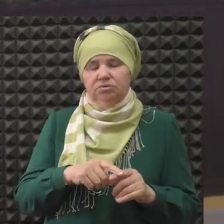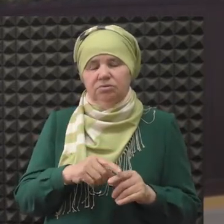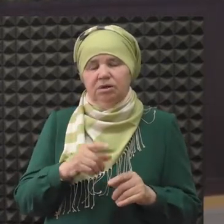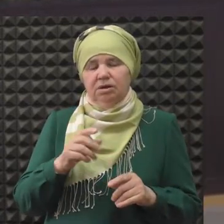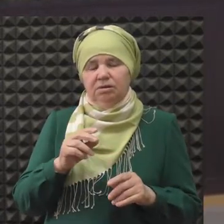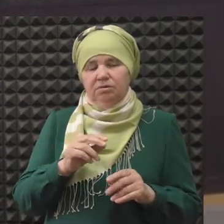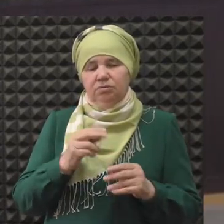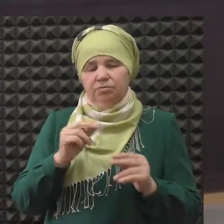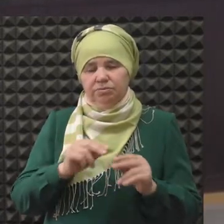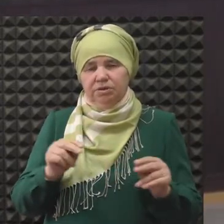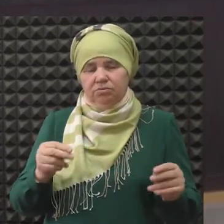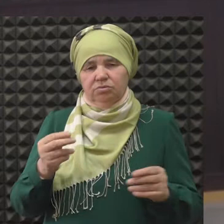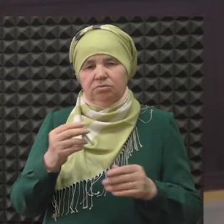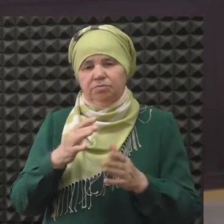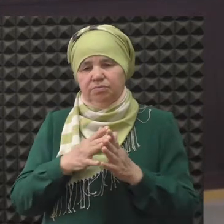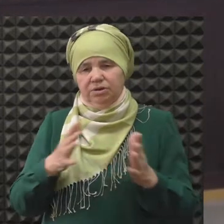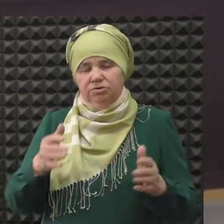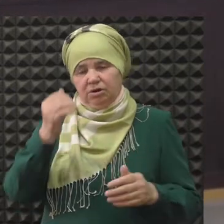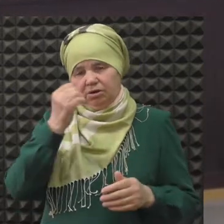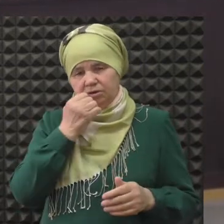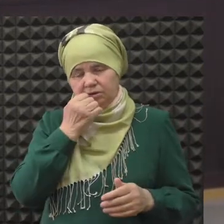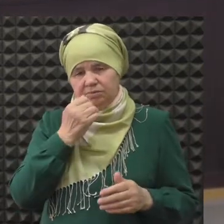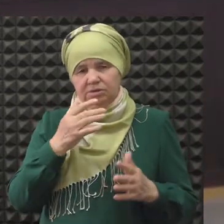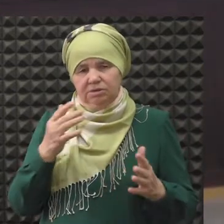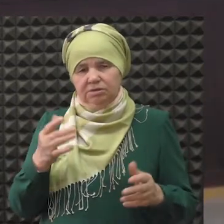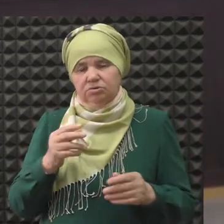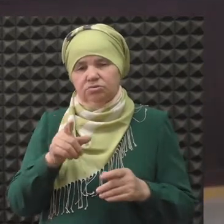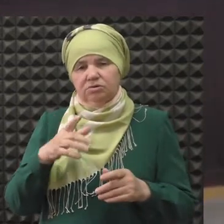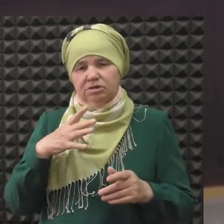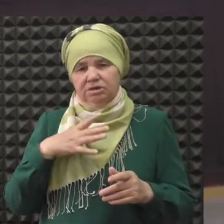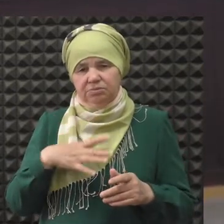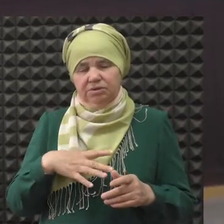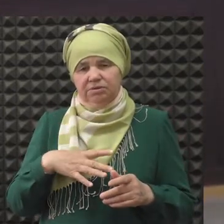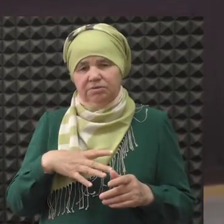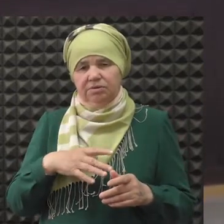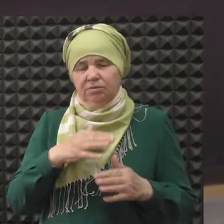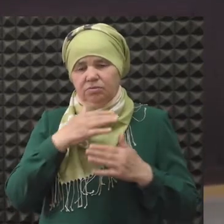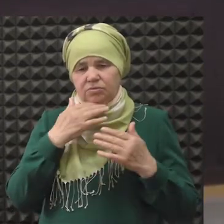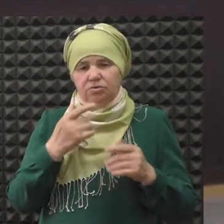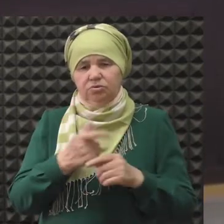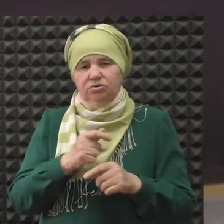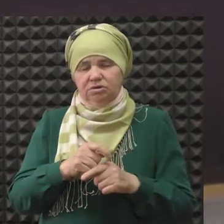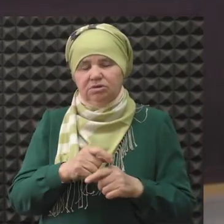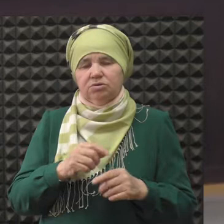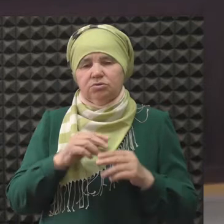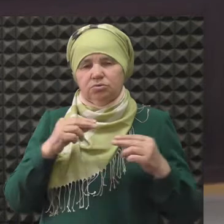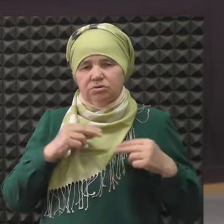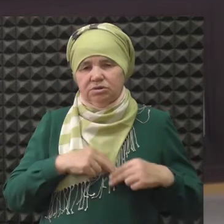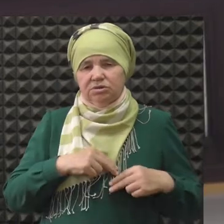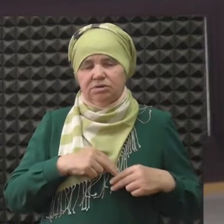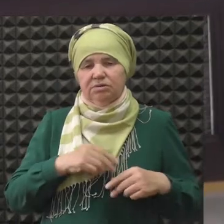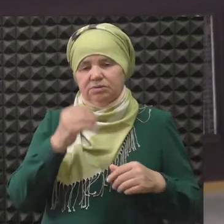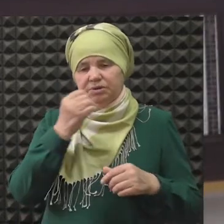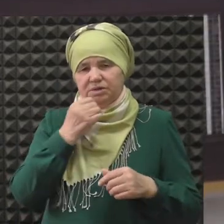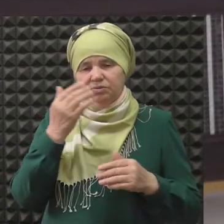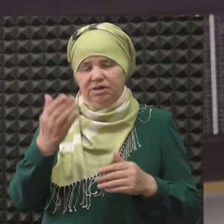устазу, тоже ему огромное спасибо, что он много, очень сильно трудился.